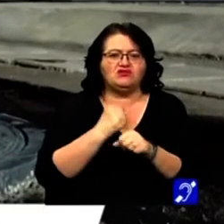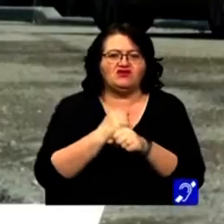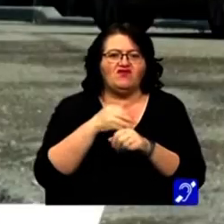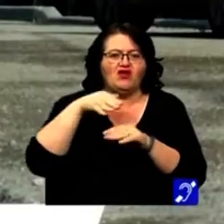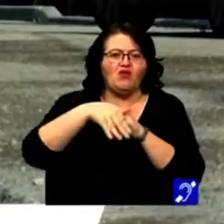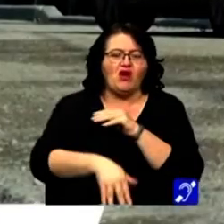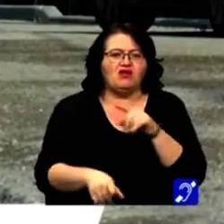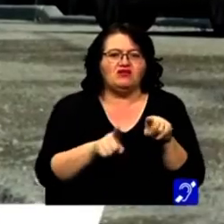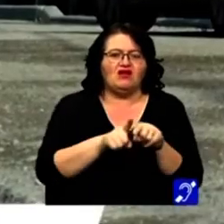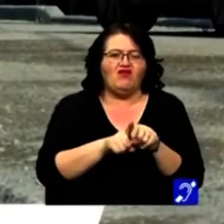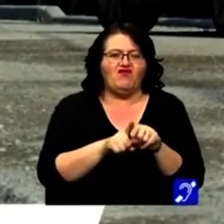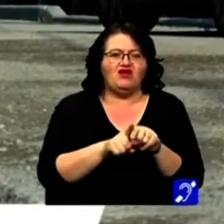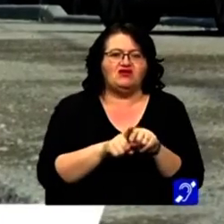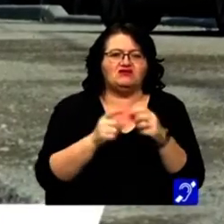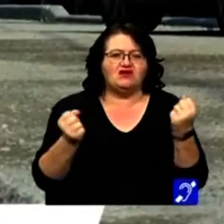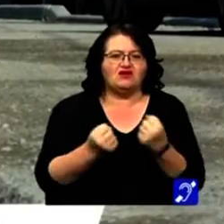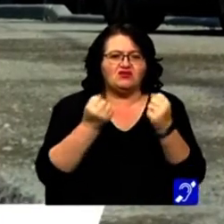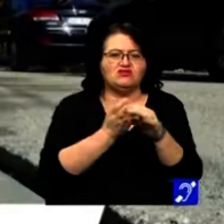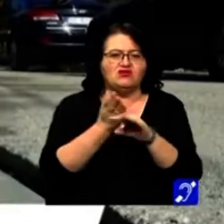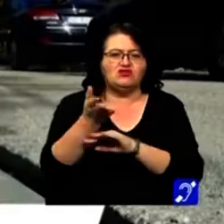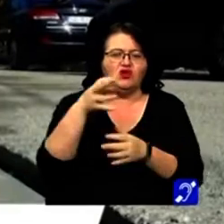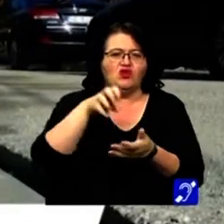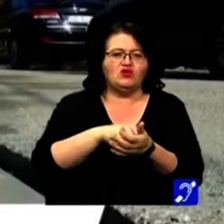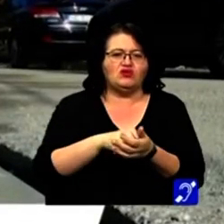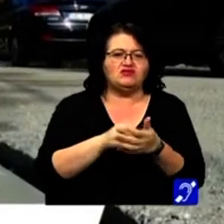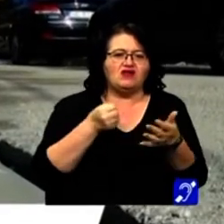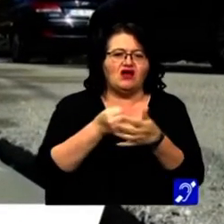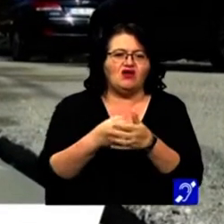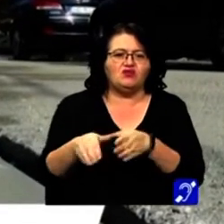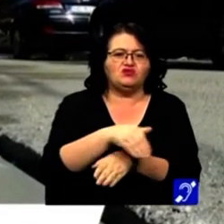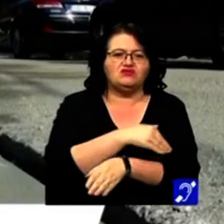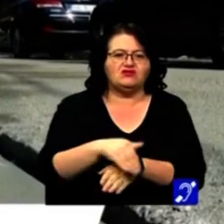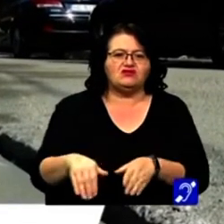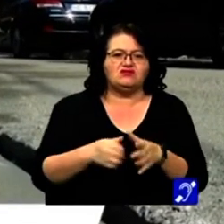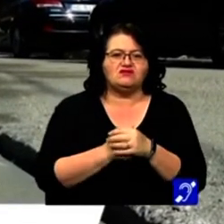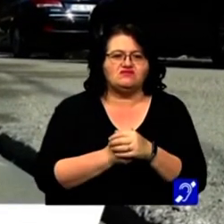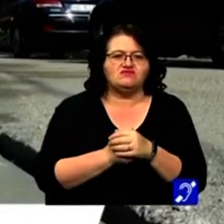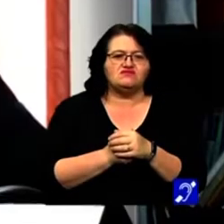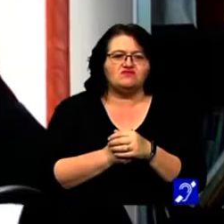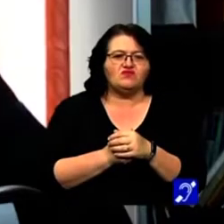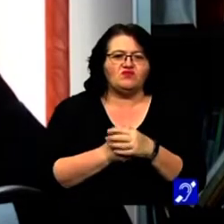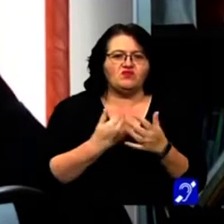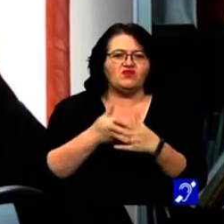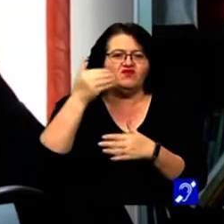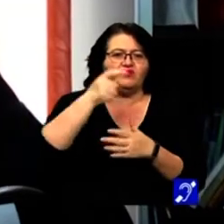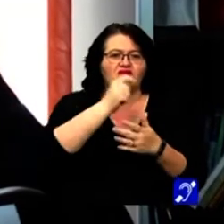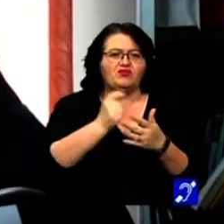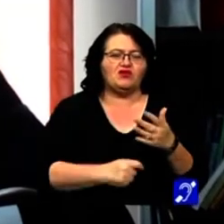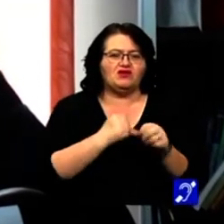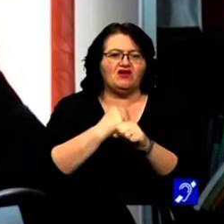o pantă cu înclinație mare care să îngreuneze accesul la locuințele de la capătul străzii. Firma de proiectare a venit și a